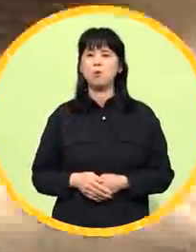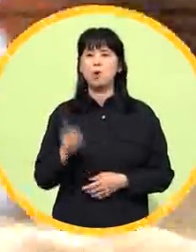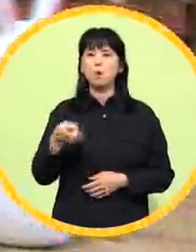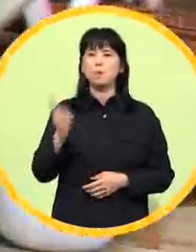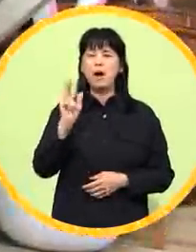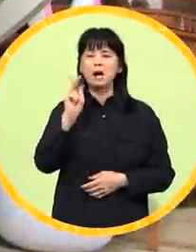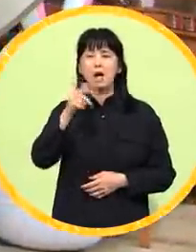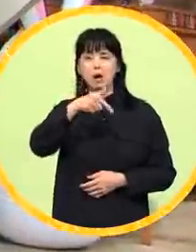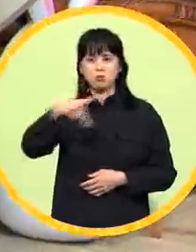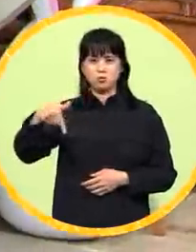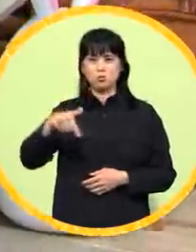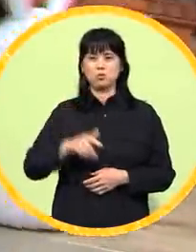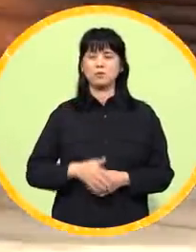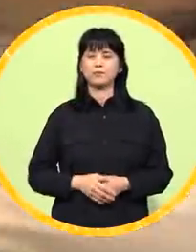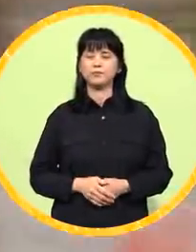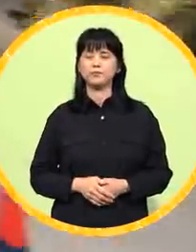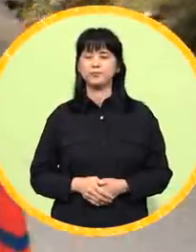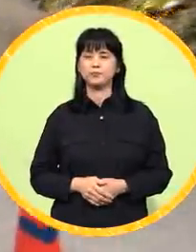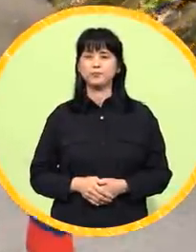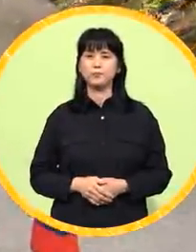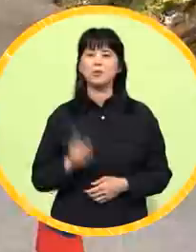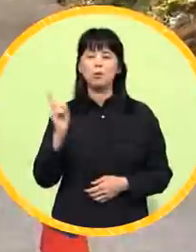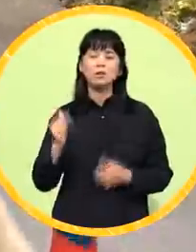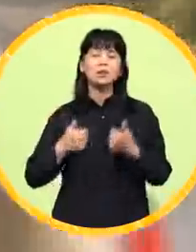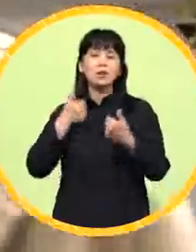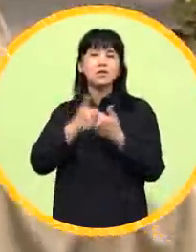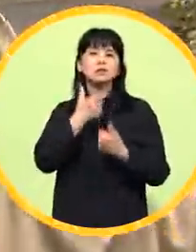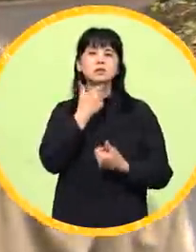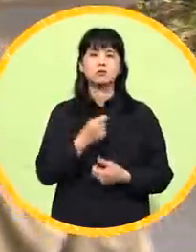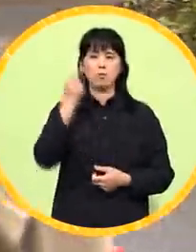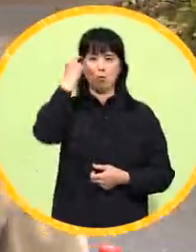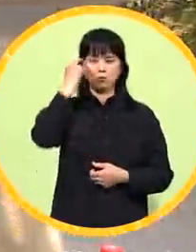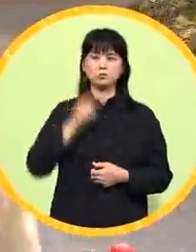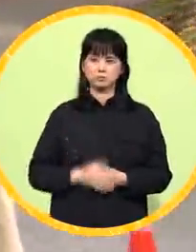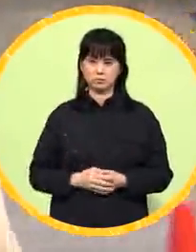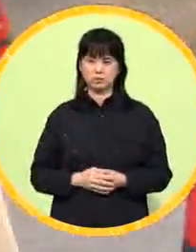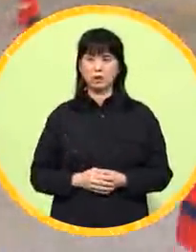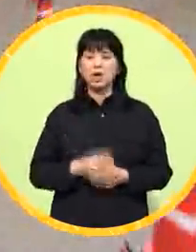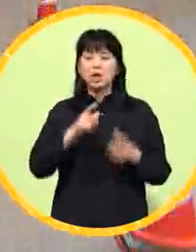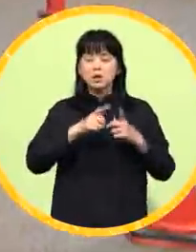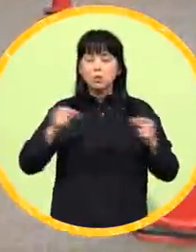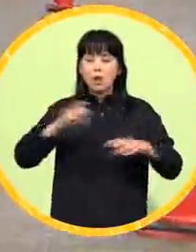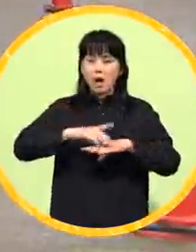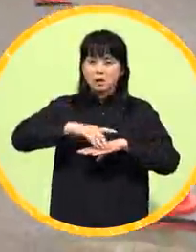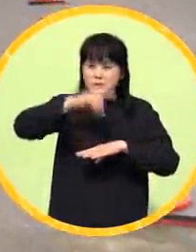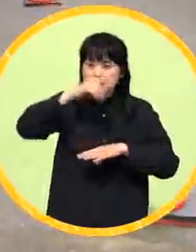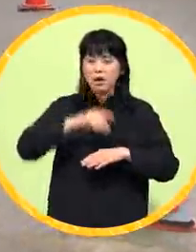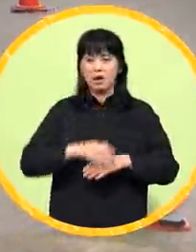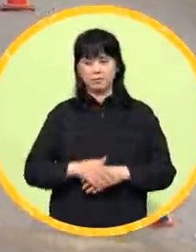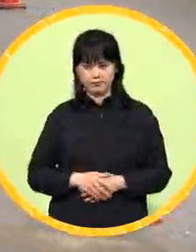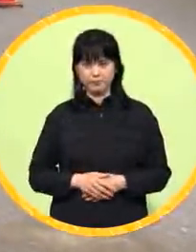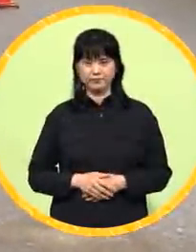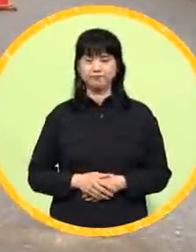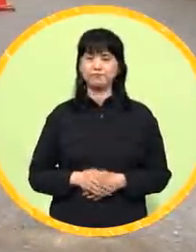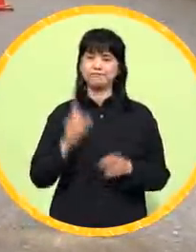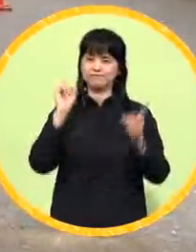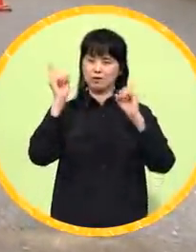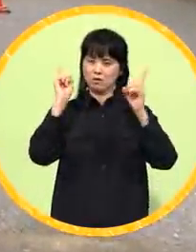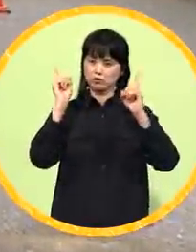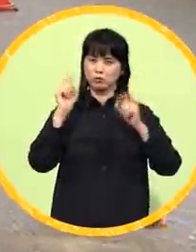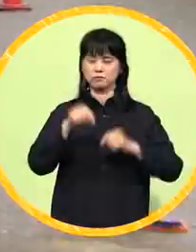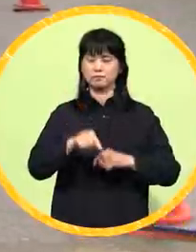かパンカーブ競争しながら株にチャレンジしたいと思うんですけどなんと日本箱リクノアプラクション